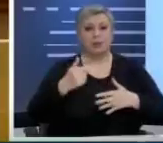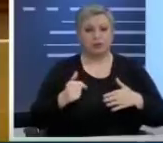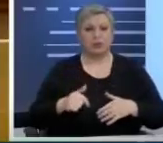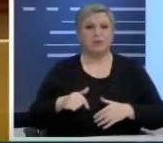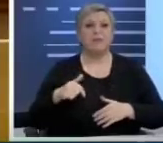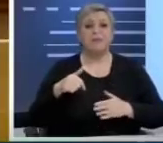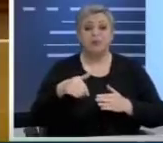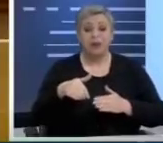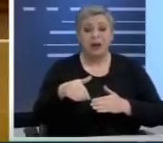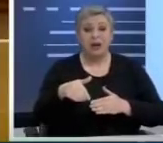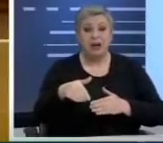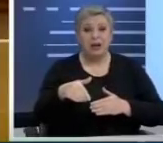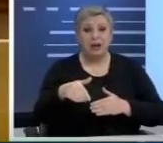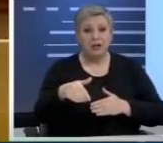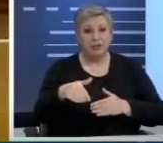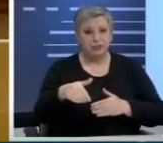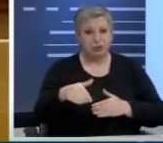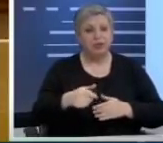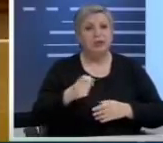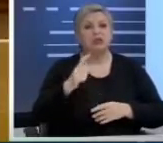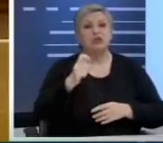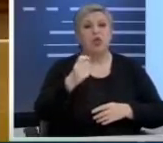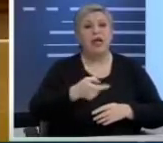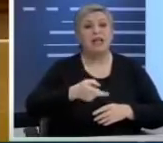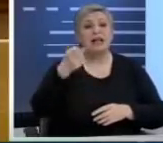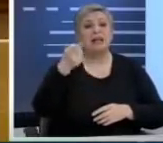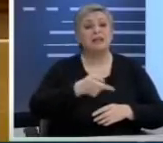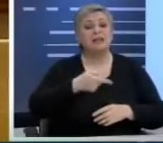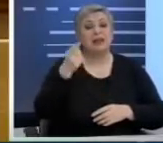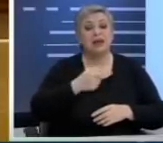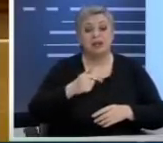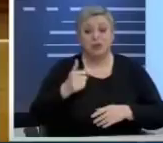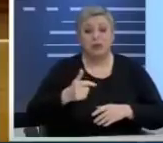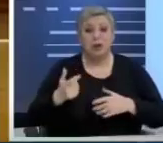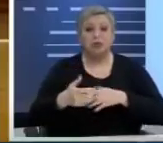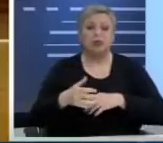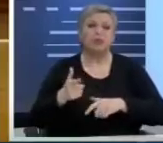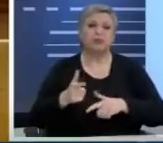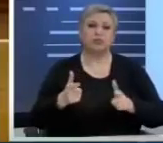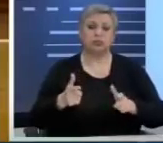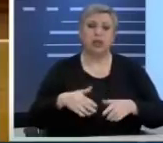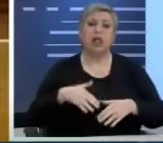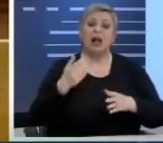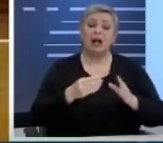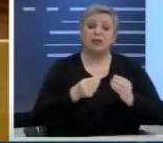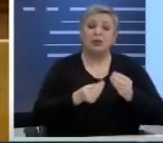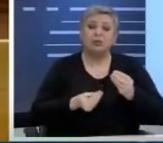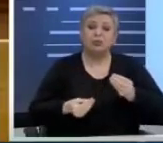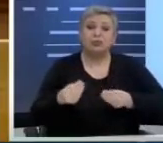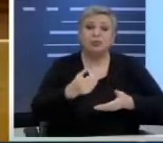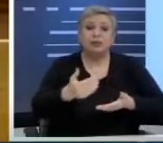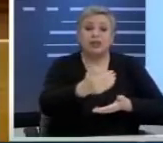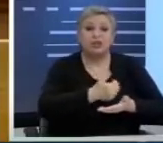το πρώτο 10%, το πιο φτωχό κομμάτι του πληθυσμού, μια αύξηση 7,6% στο